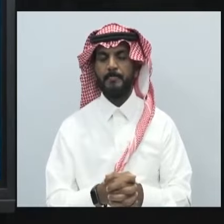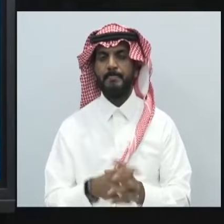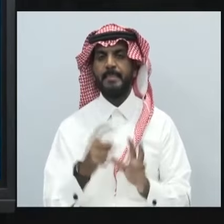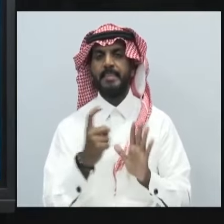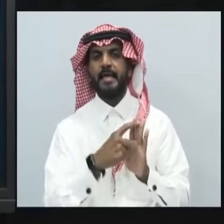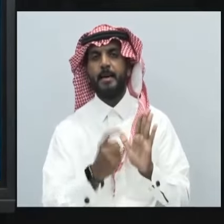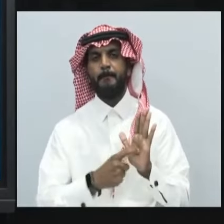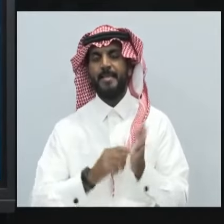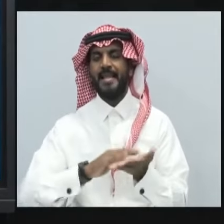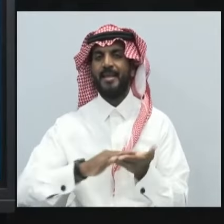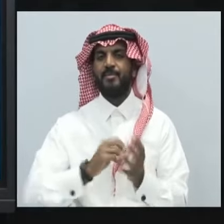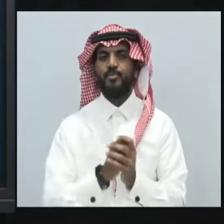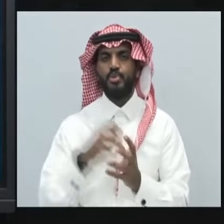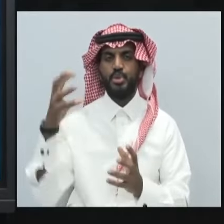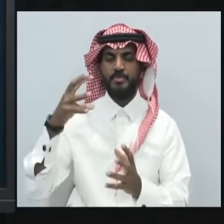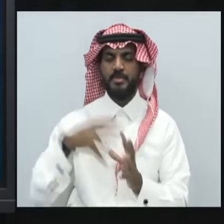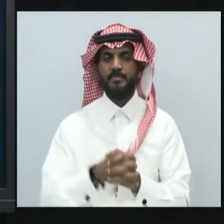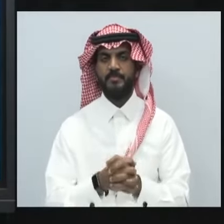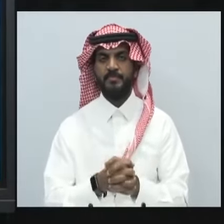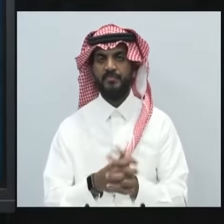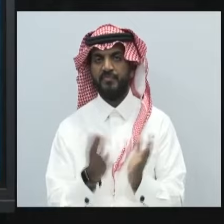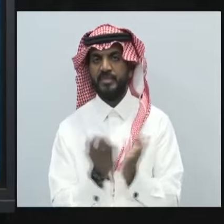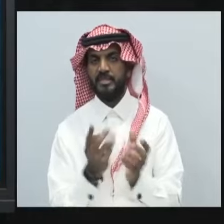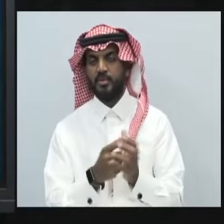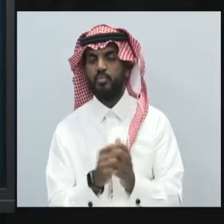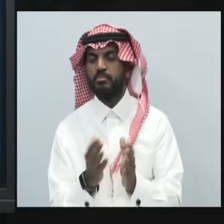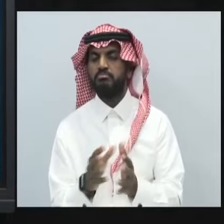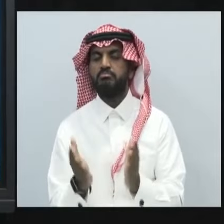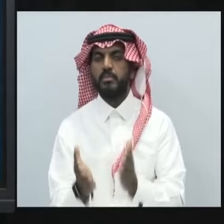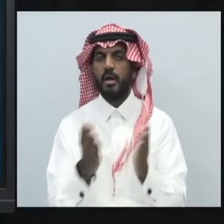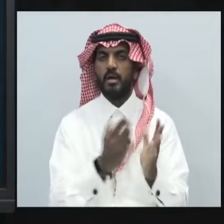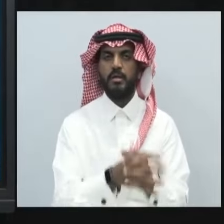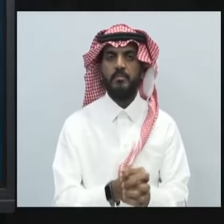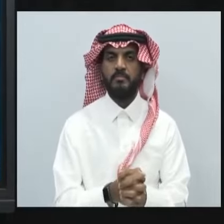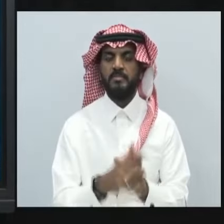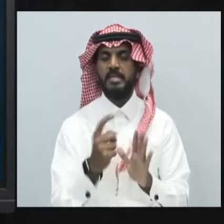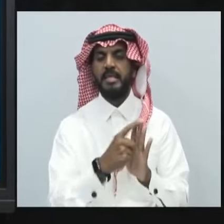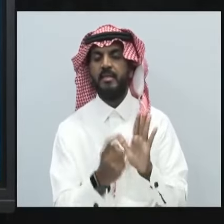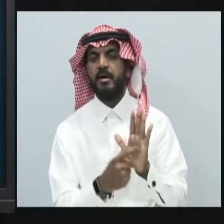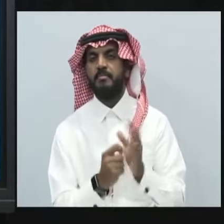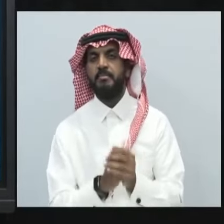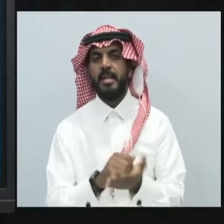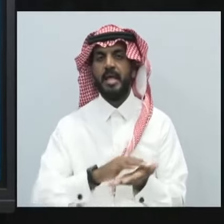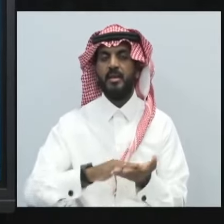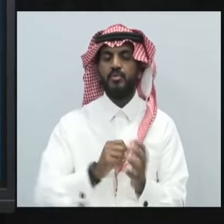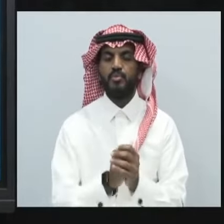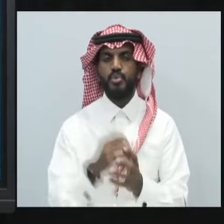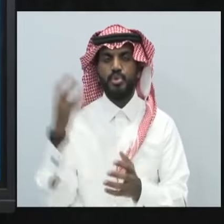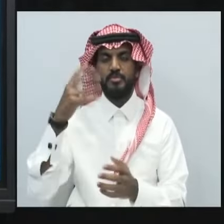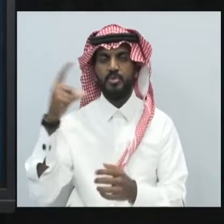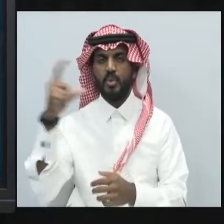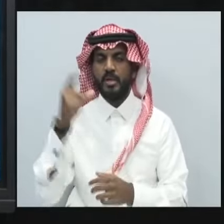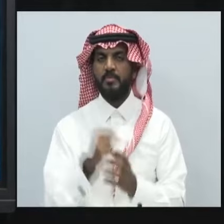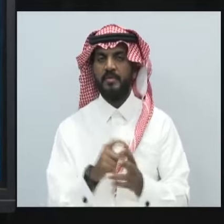نظام الارض والشمس في الدرس الاول انتقلنا بعد ذلك الى نظام الارض والشمس والقمر في الدرس